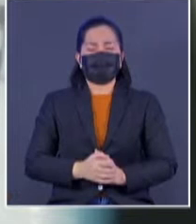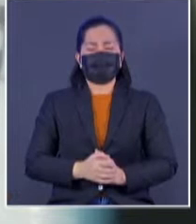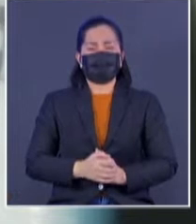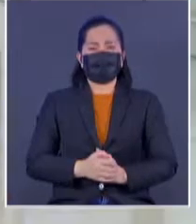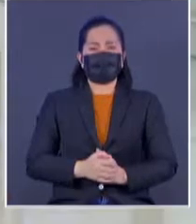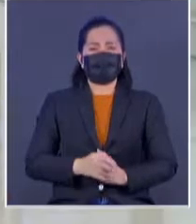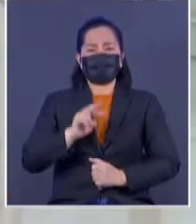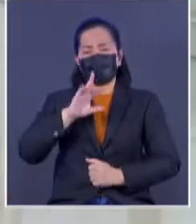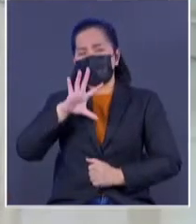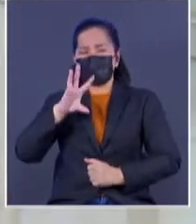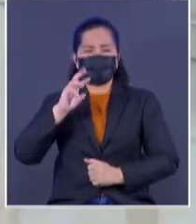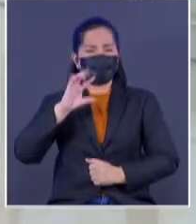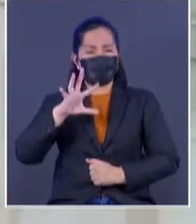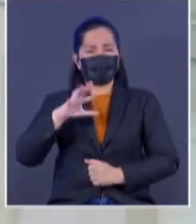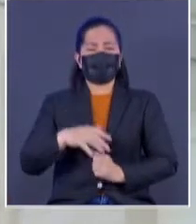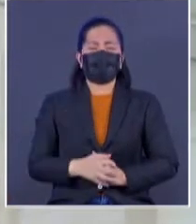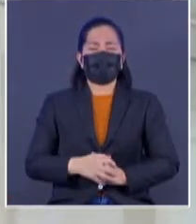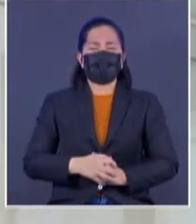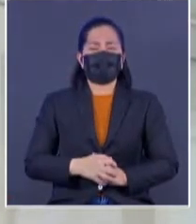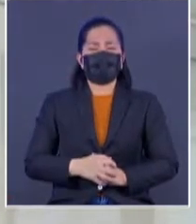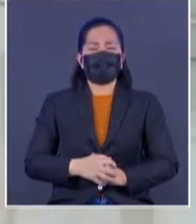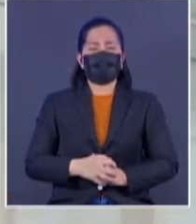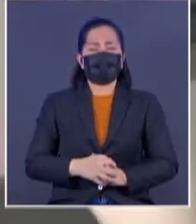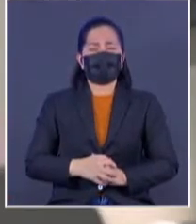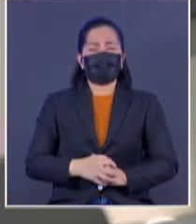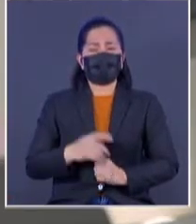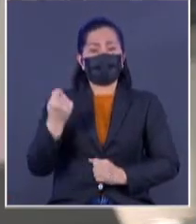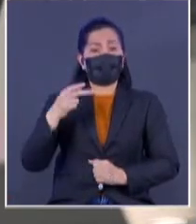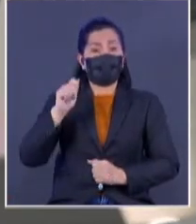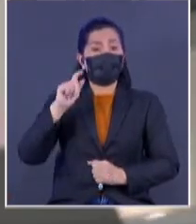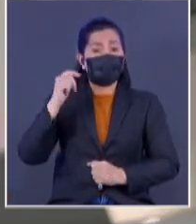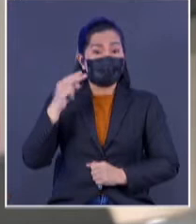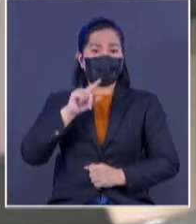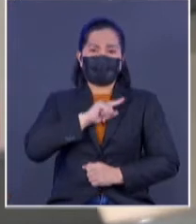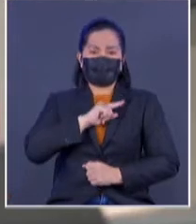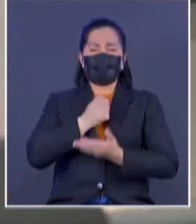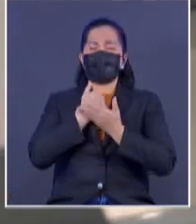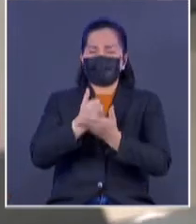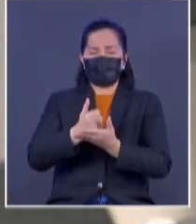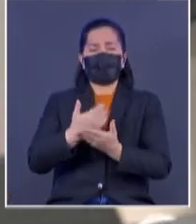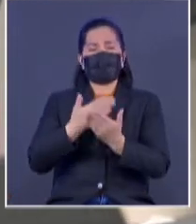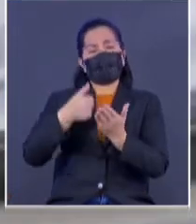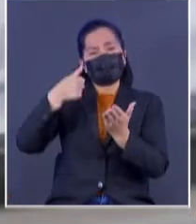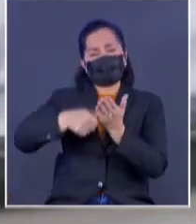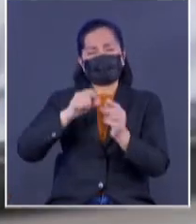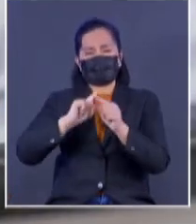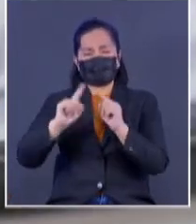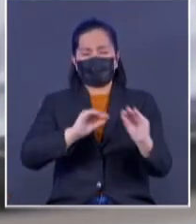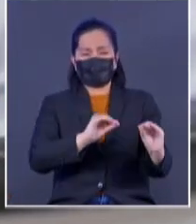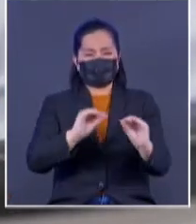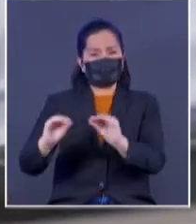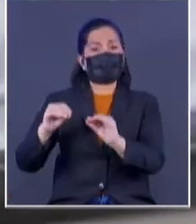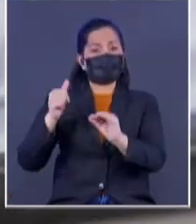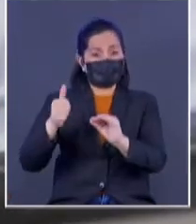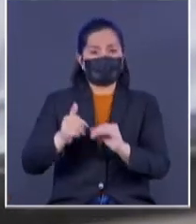ทอทอให้ความช่วยเหลือสนับสนุนนะครับนอกจากนี้ทางทอทอยังให้สายการบินเลื่อนการชำระหนี้สินคงค้างตั้งแต่เริ่มส